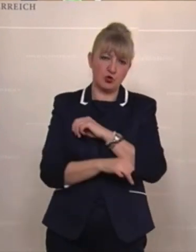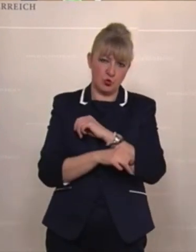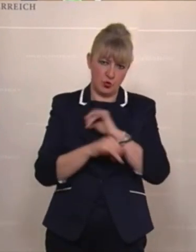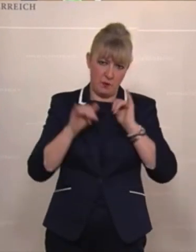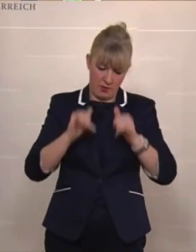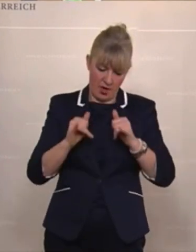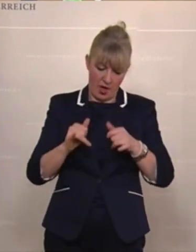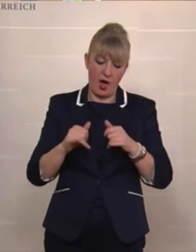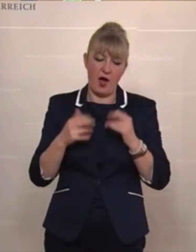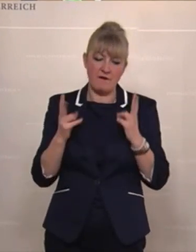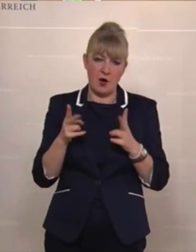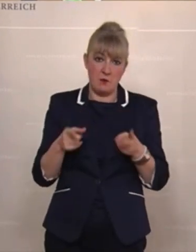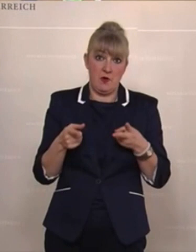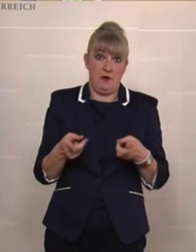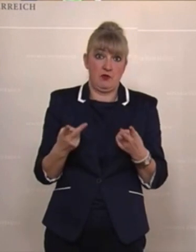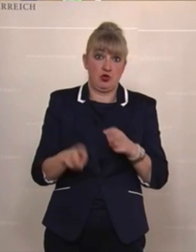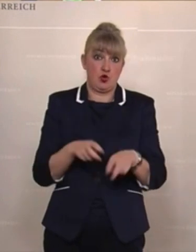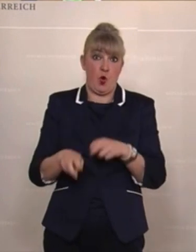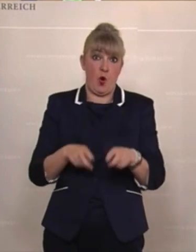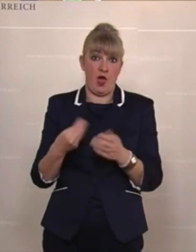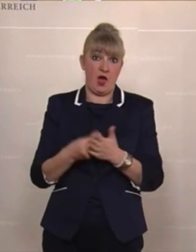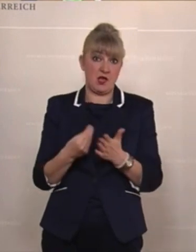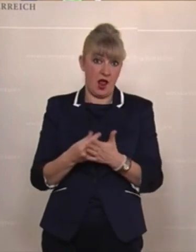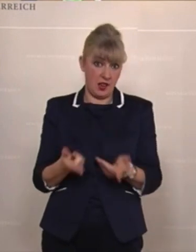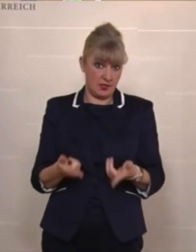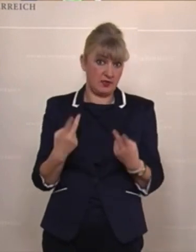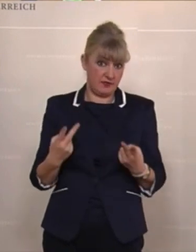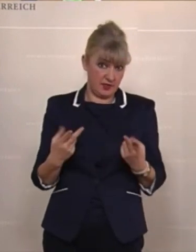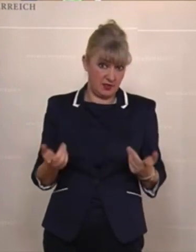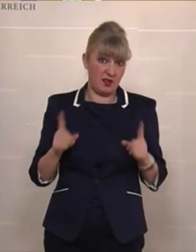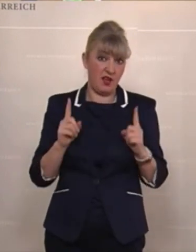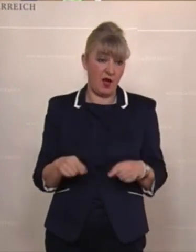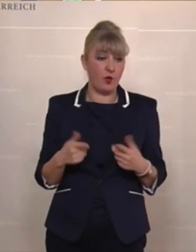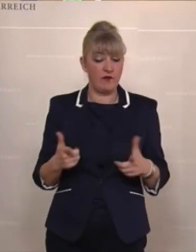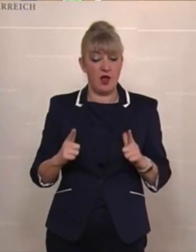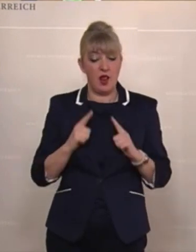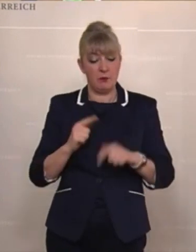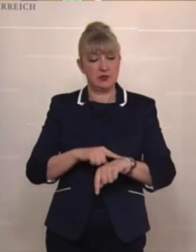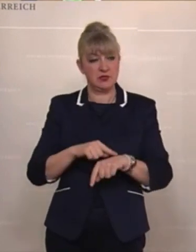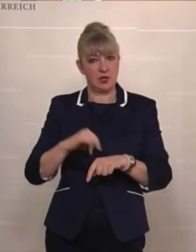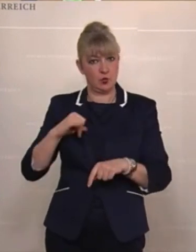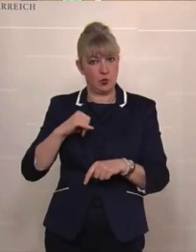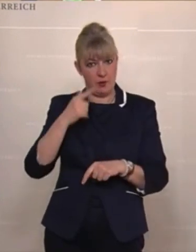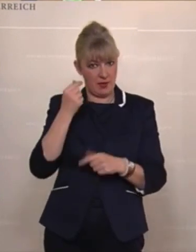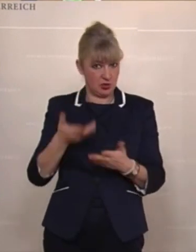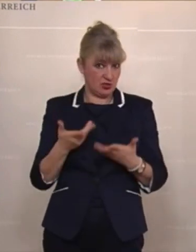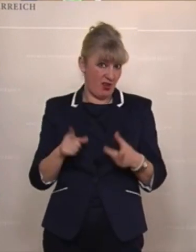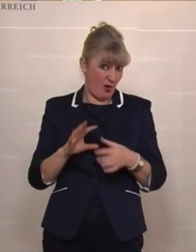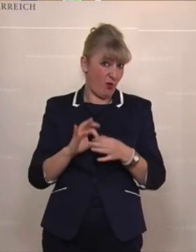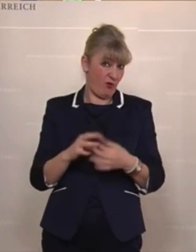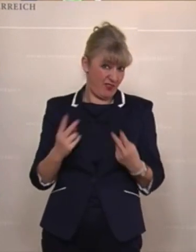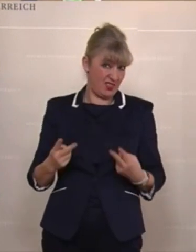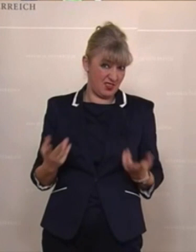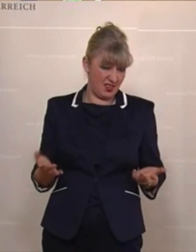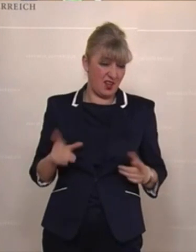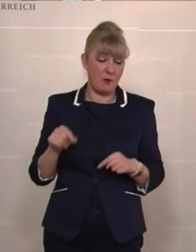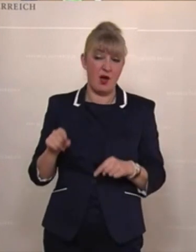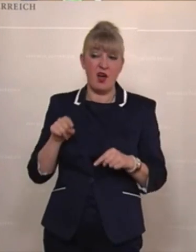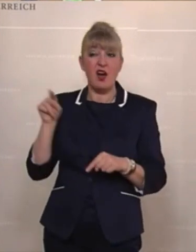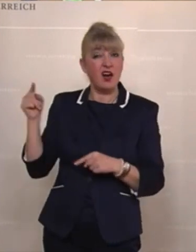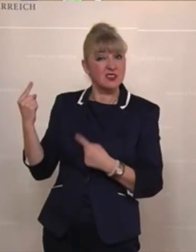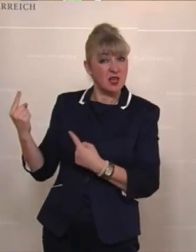es sich einerseits um Steuergeld handelt, um viel Steuergeld handelt und auch um Lebenszeit von jungen Menschen. Aber das, was Sie